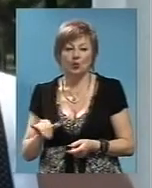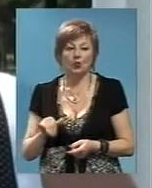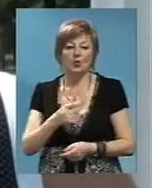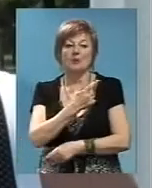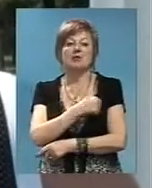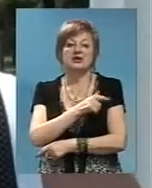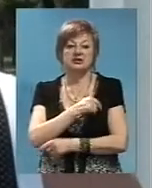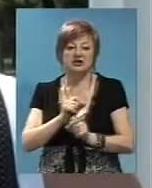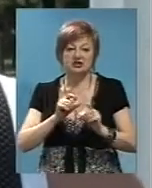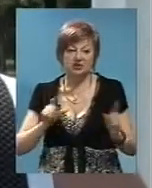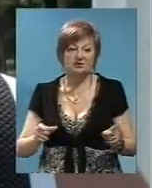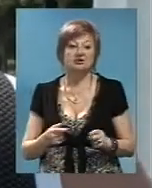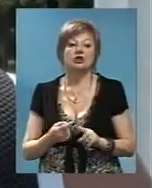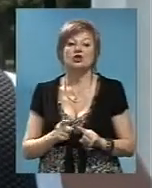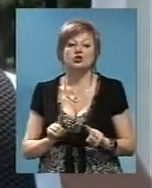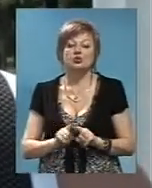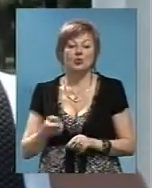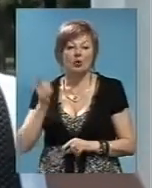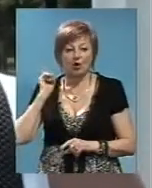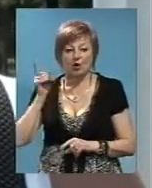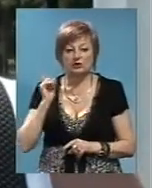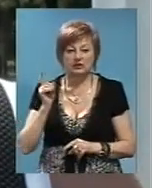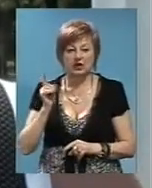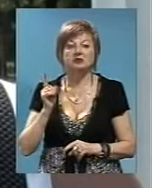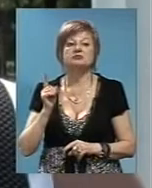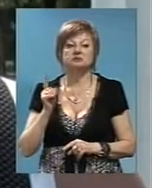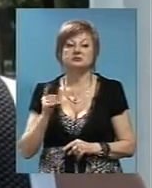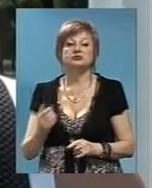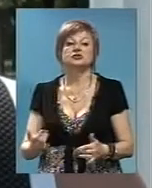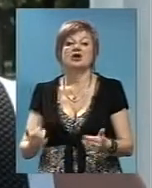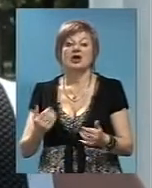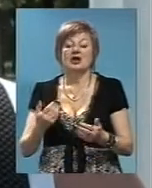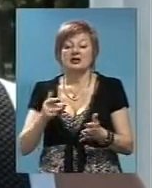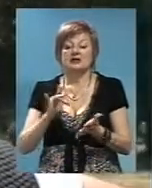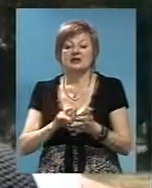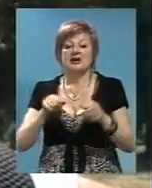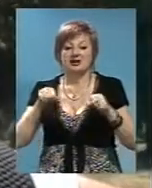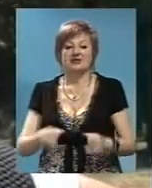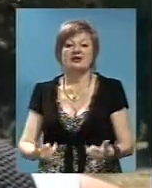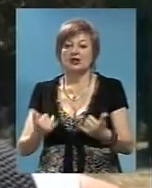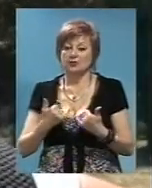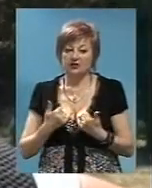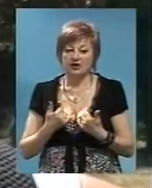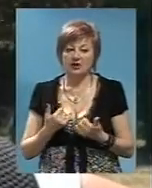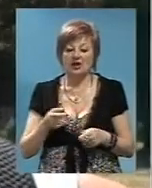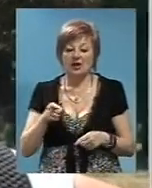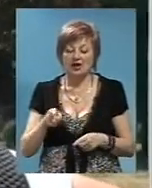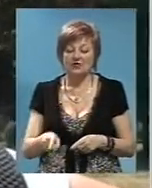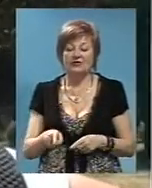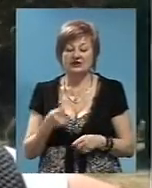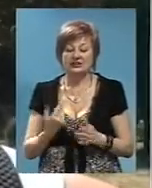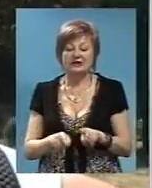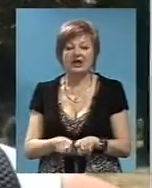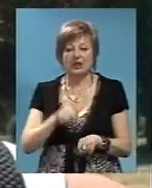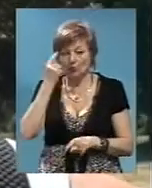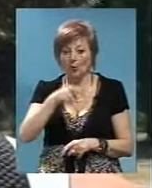медичні заклади та більшість того, що колись відшкодовувала нам центральна влада. Таким чином, сьогодні